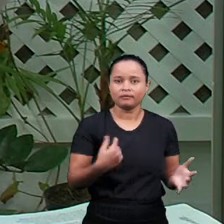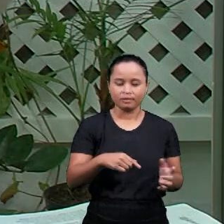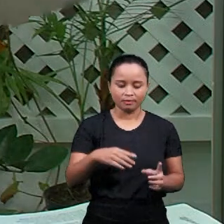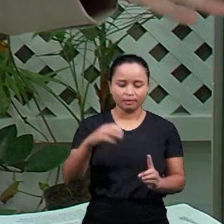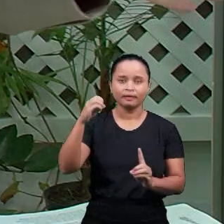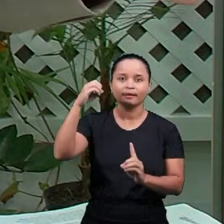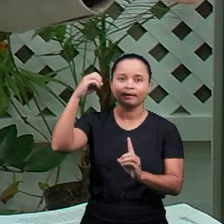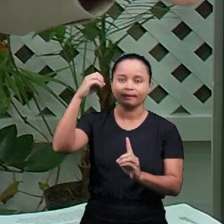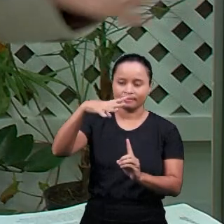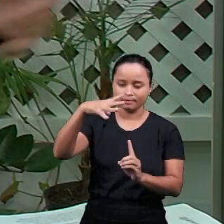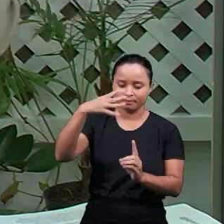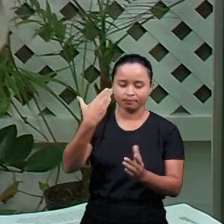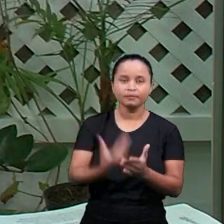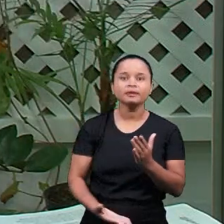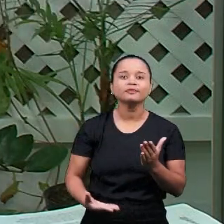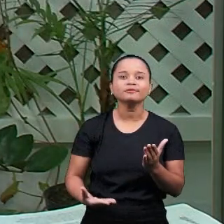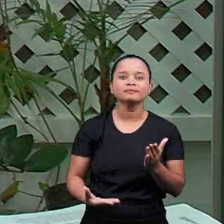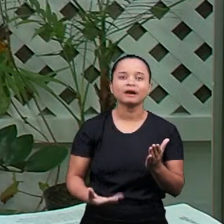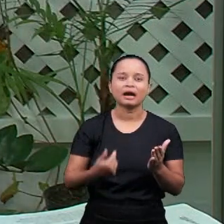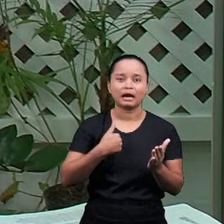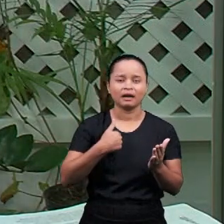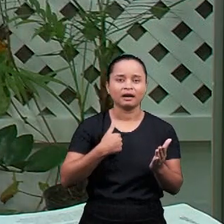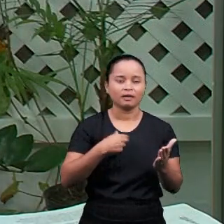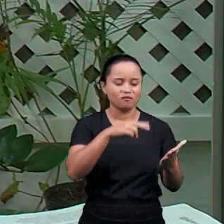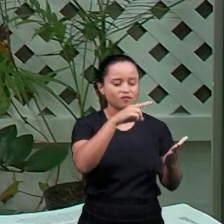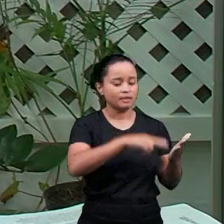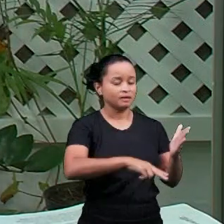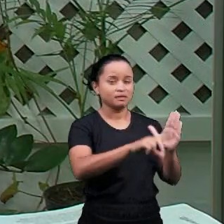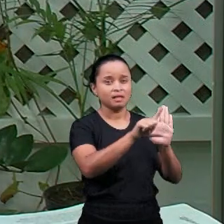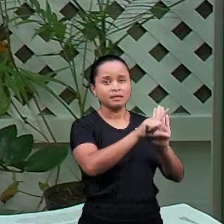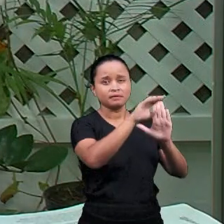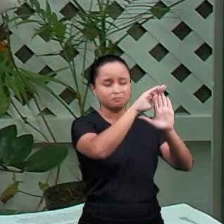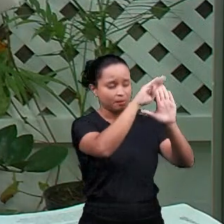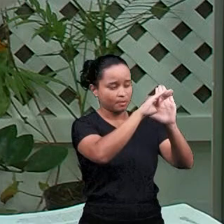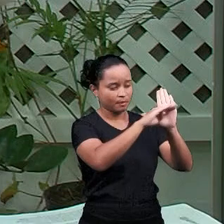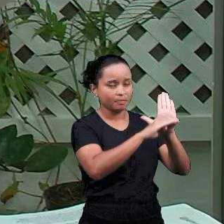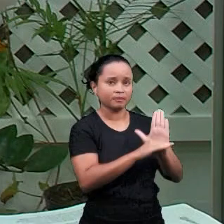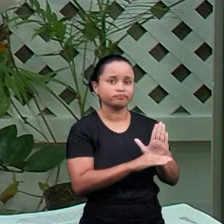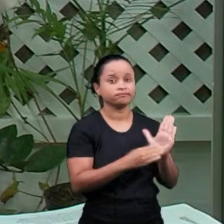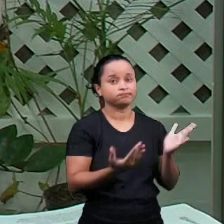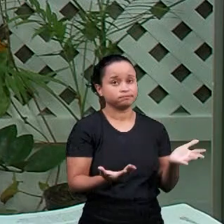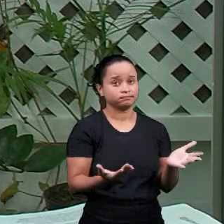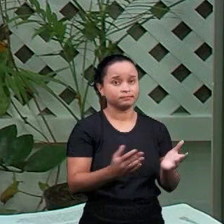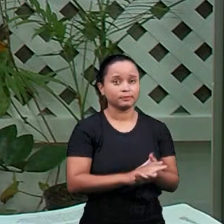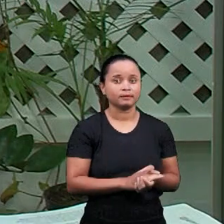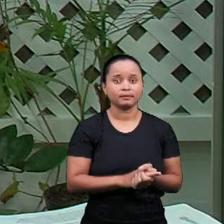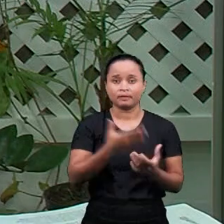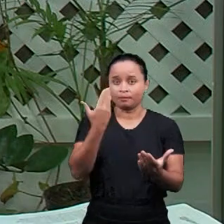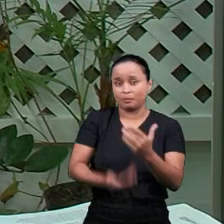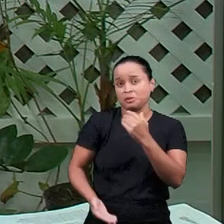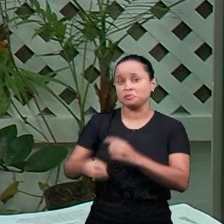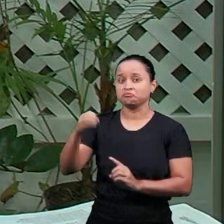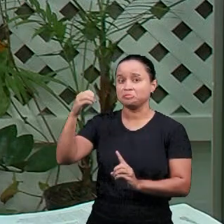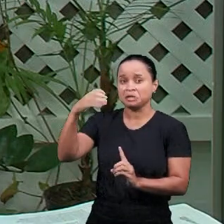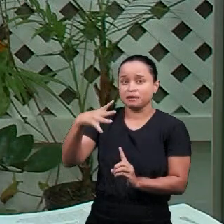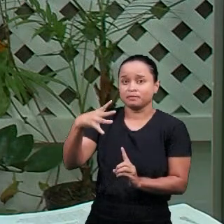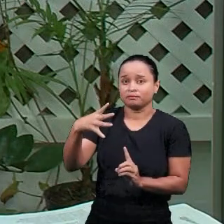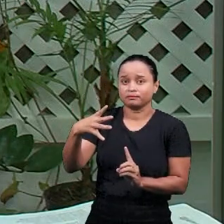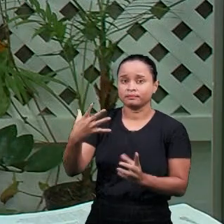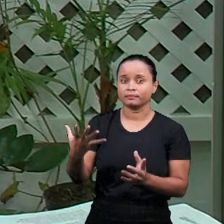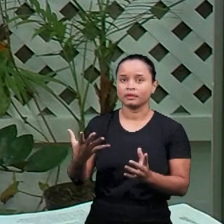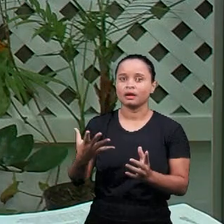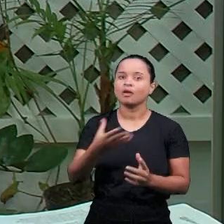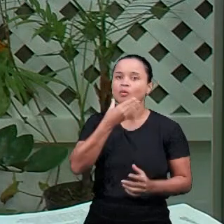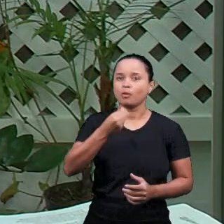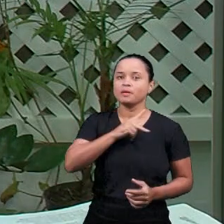la grâce, vous êtes venu vers la loi. Si vous êtes tombé ou n'est pas tombé, la Bible dit de la grâce, vous êtes